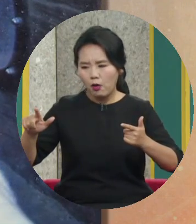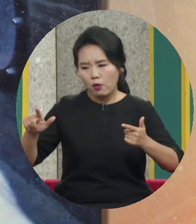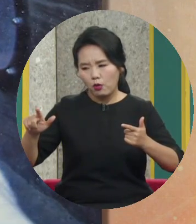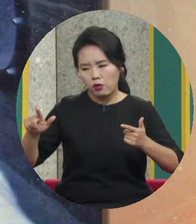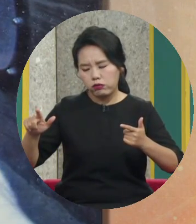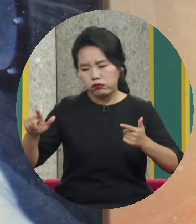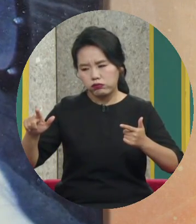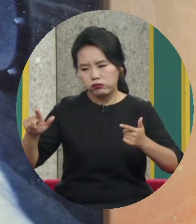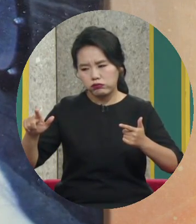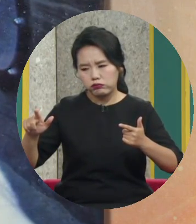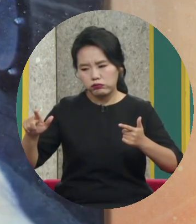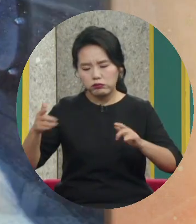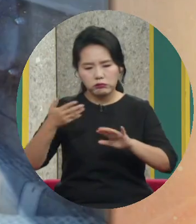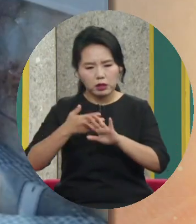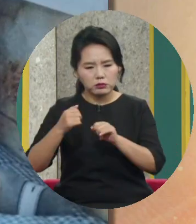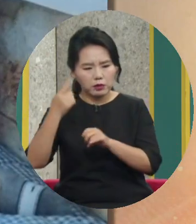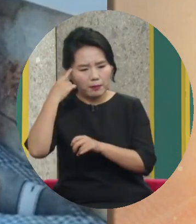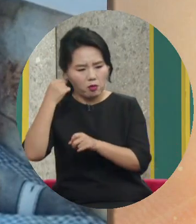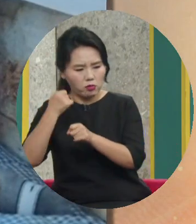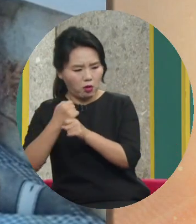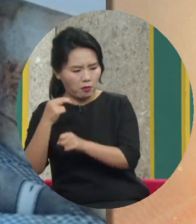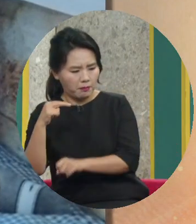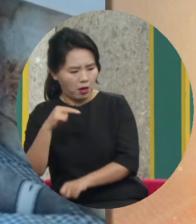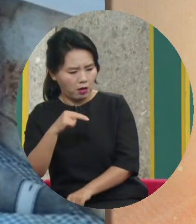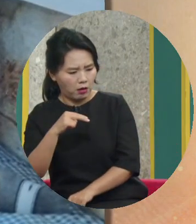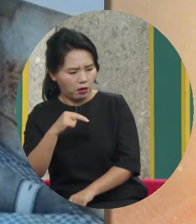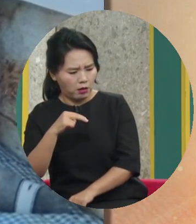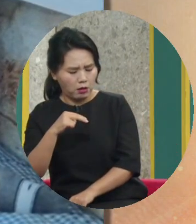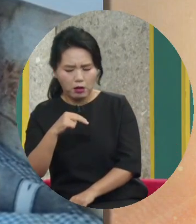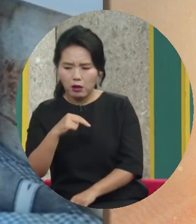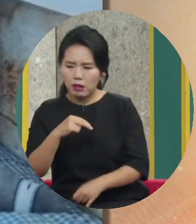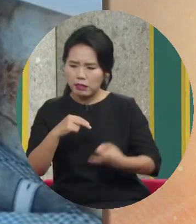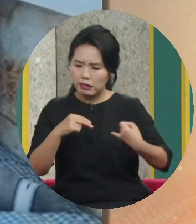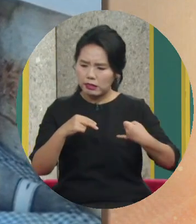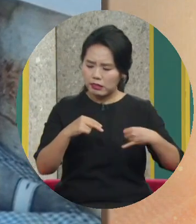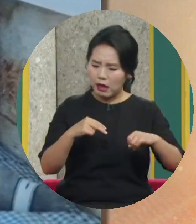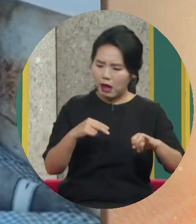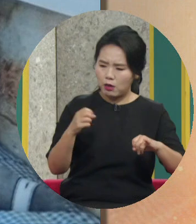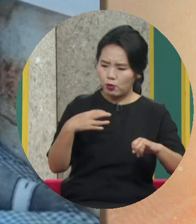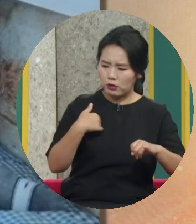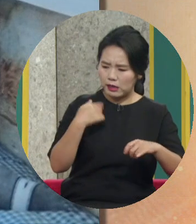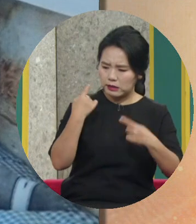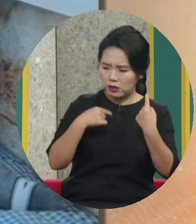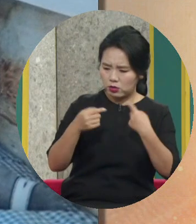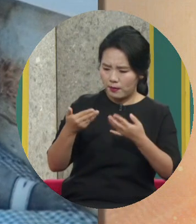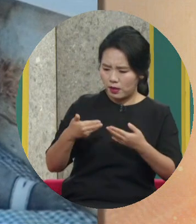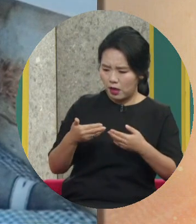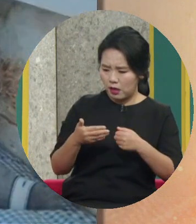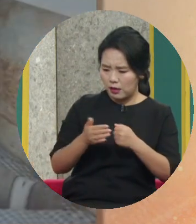사람들의 편견 어린 시선 때문에 상처를 받진 않을까 꽁꽁 숨겼던 적도 있습니다.